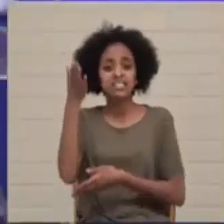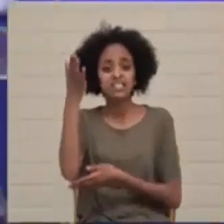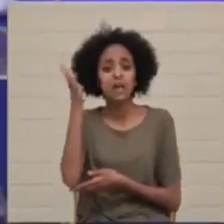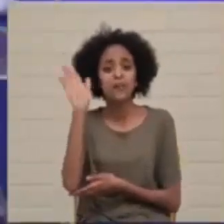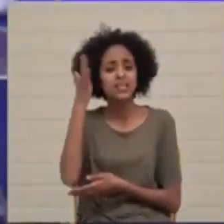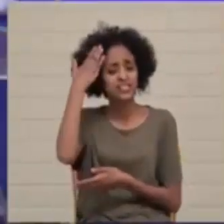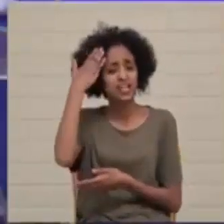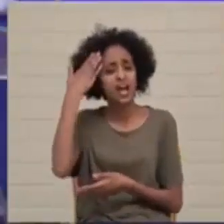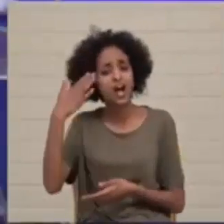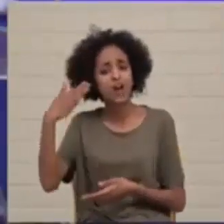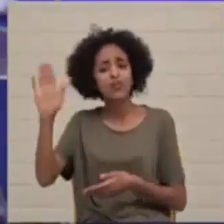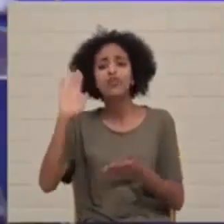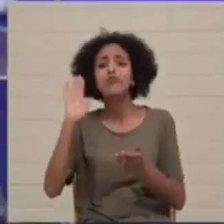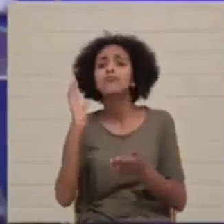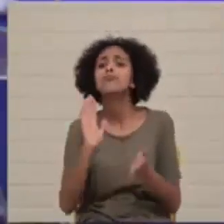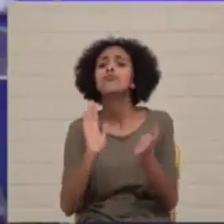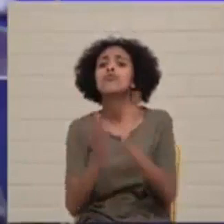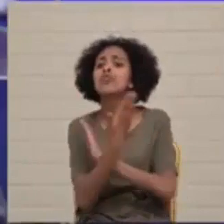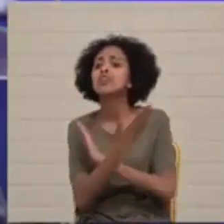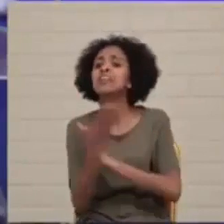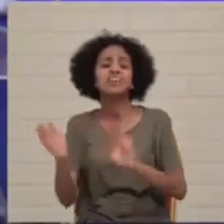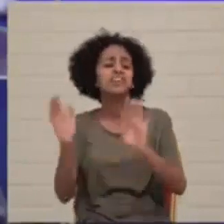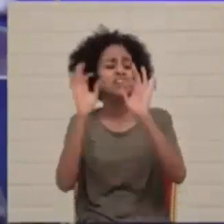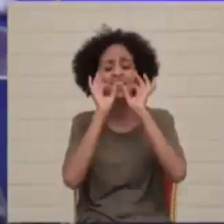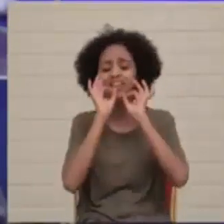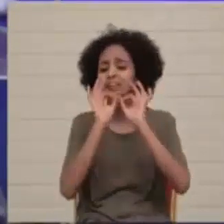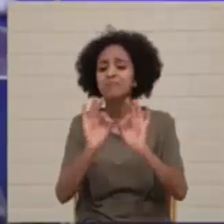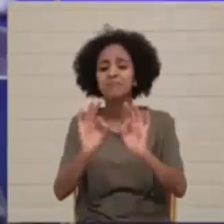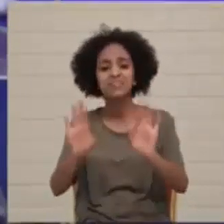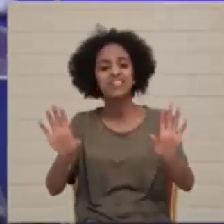እግዚአብሔር ሳያውቀው የሚሆን የለም